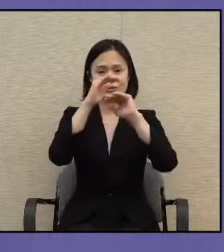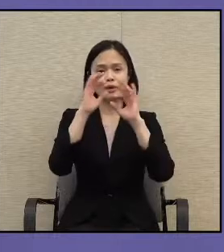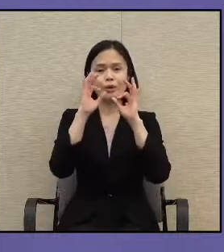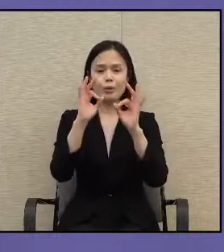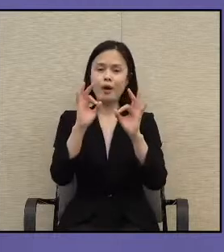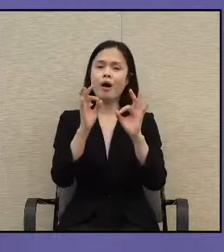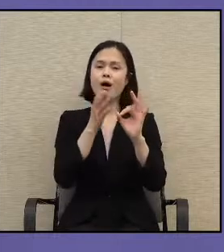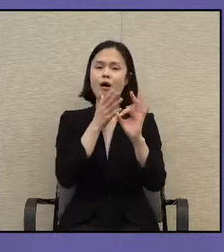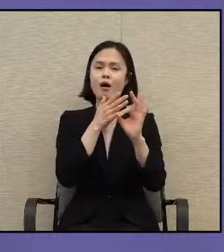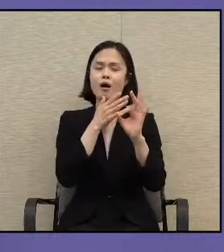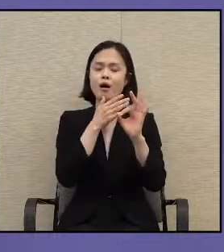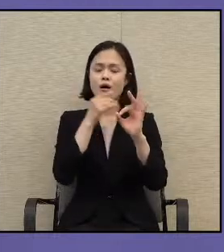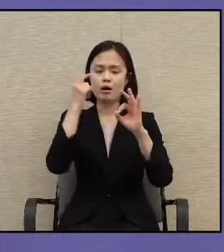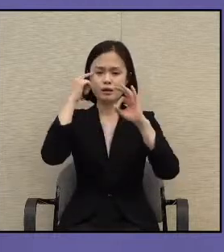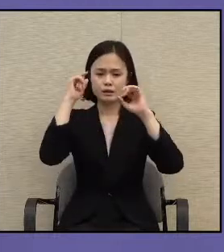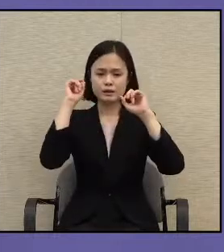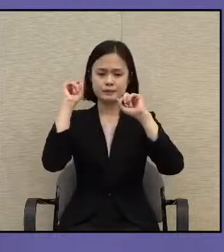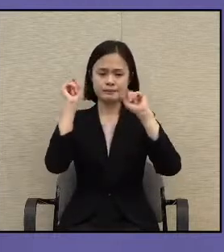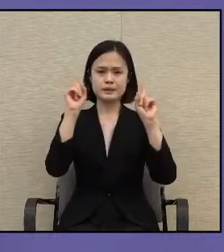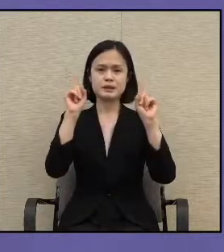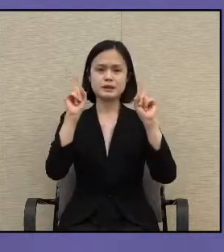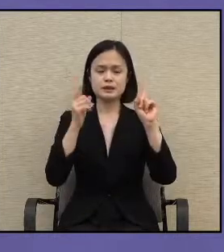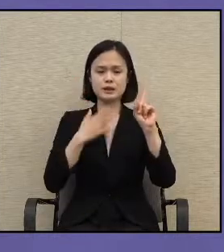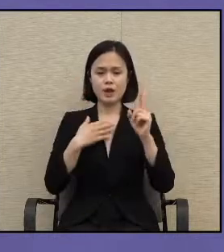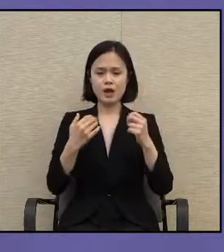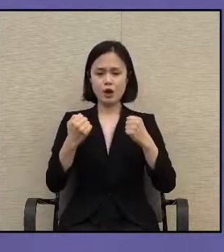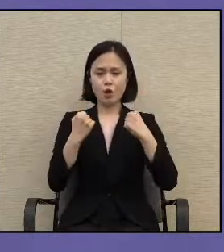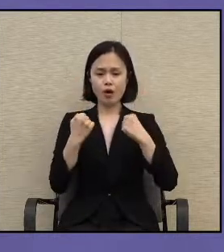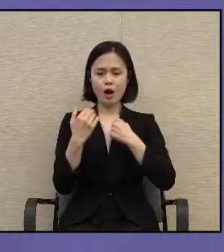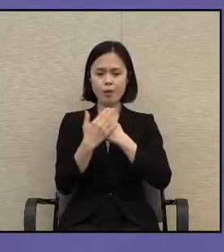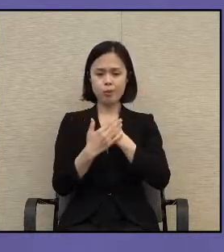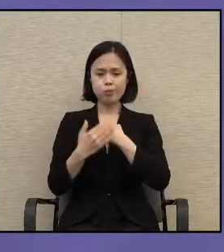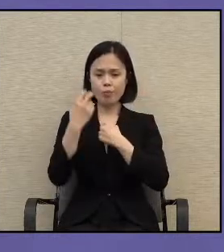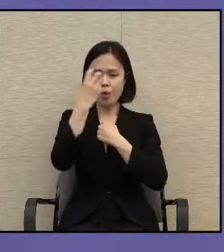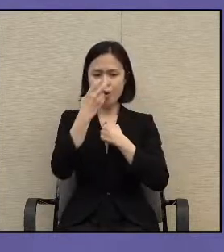끼칠 텐데, 이 부분들에 대한 이야기들을